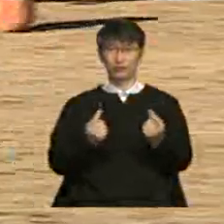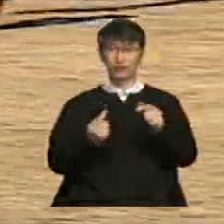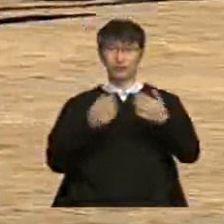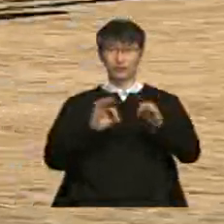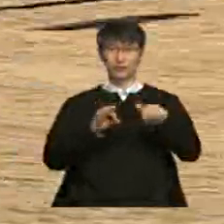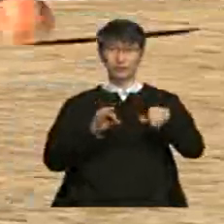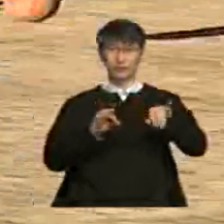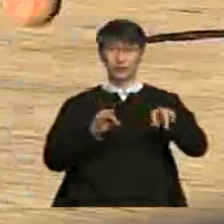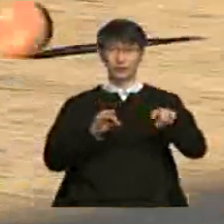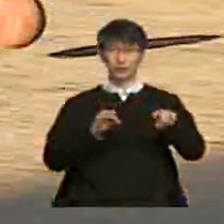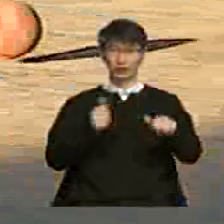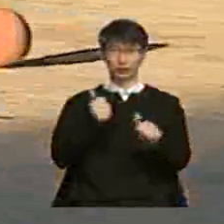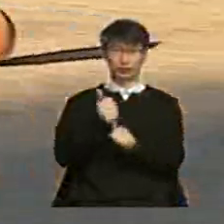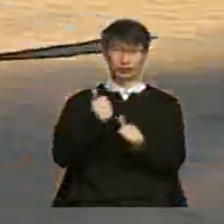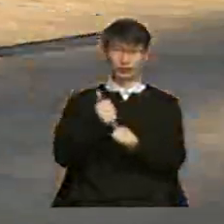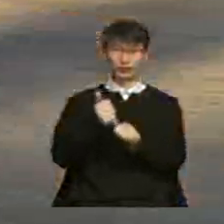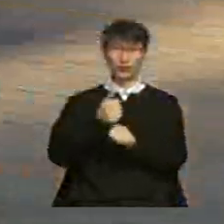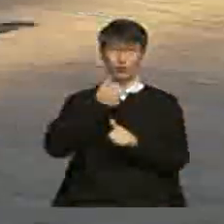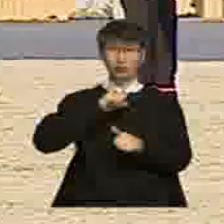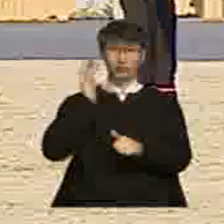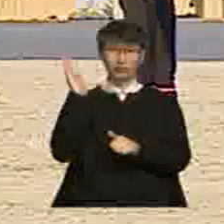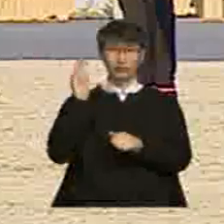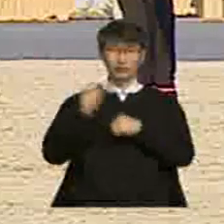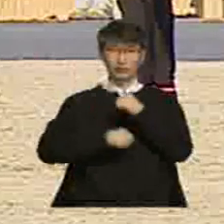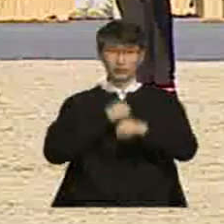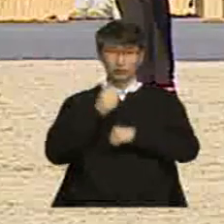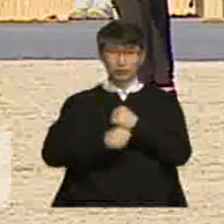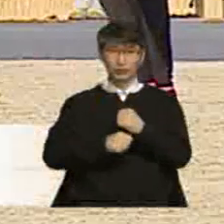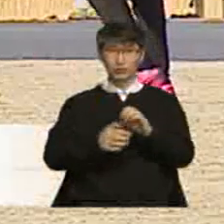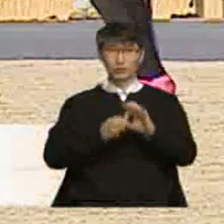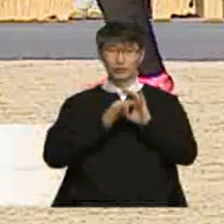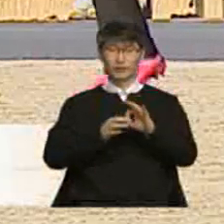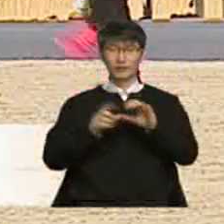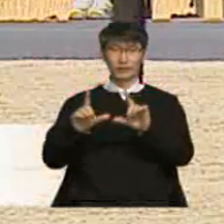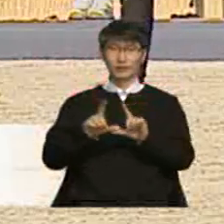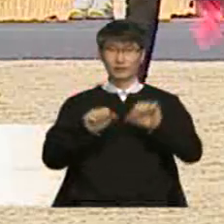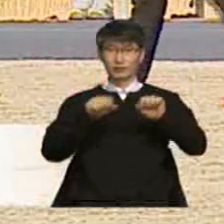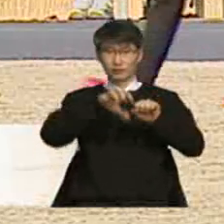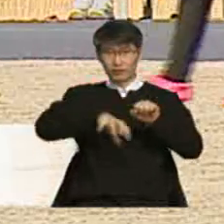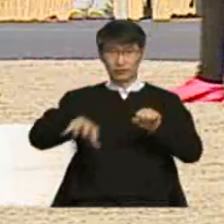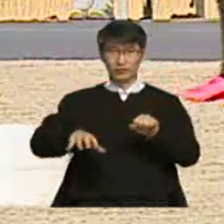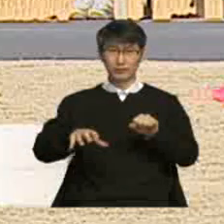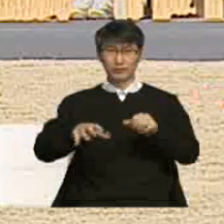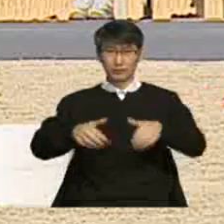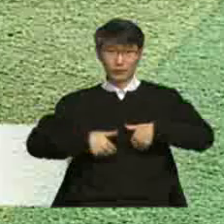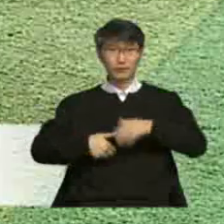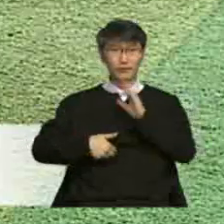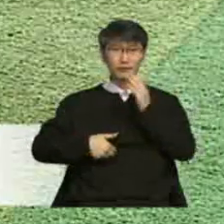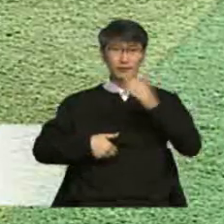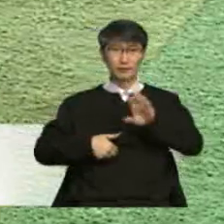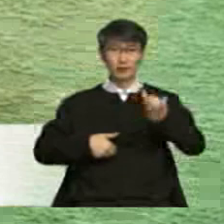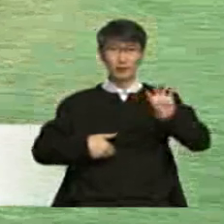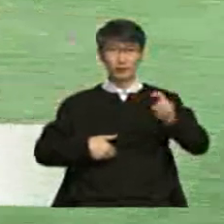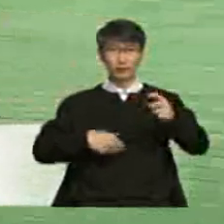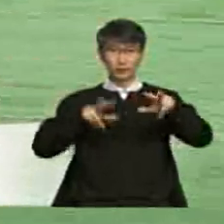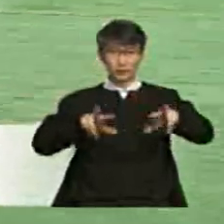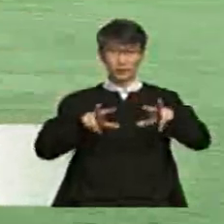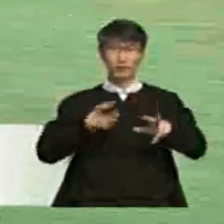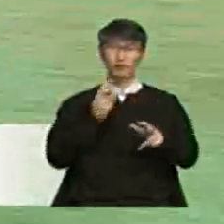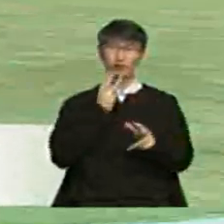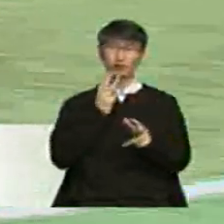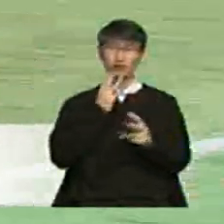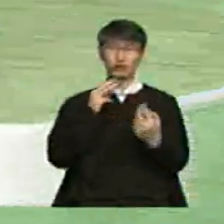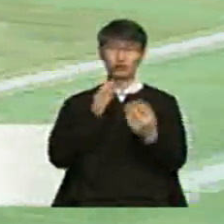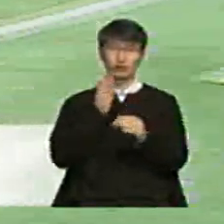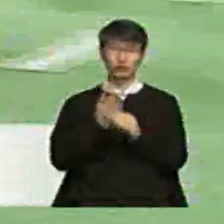김기석 구의원은 5분 자유 발언을 통해 축구장 같은 각종 생활체육시설이 필요한 것은 맞지만 마포구는 현재 서울시 자치구